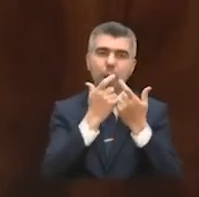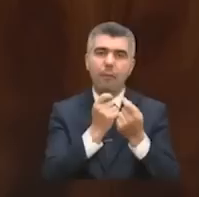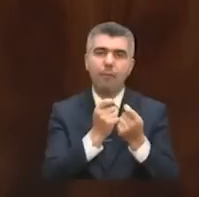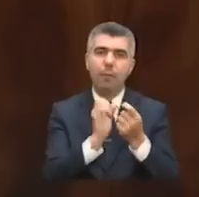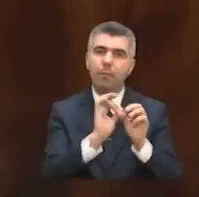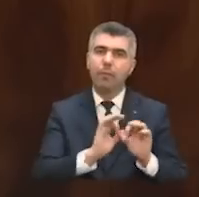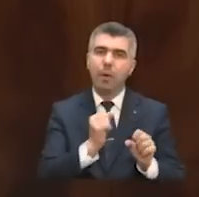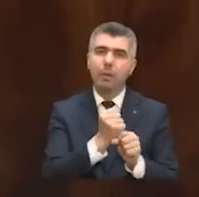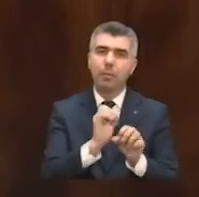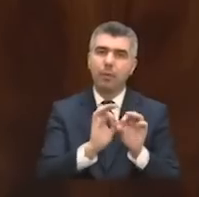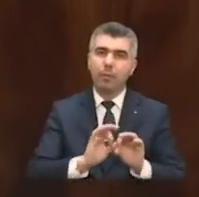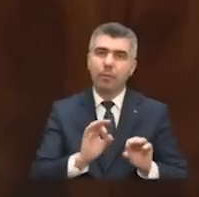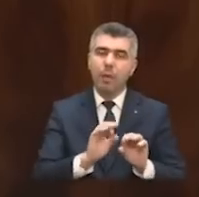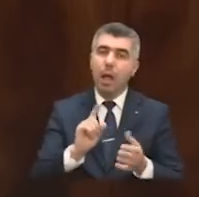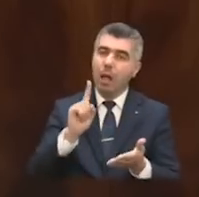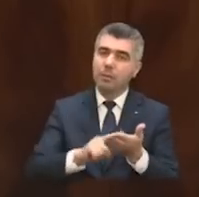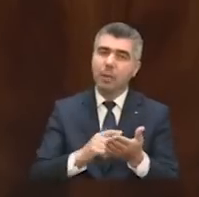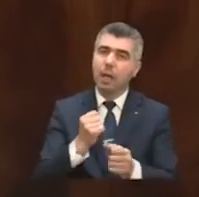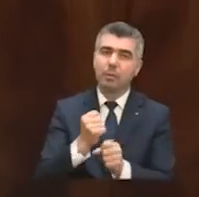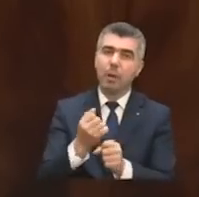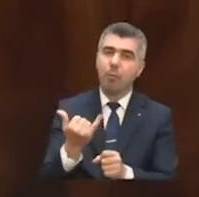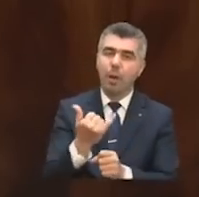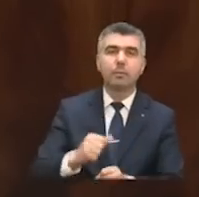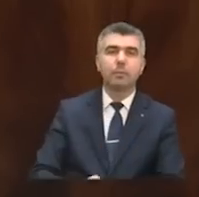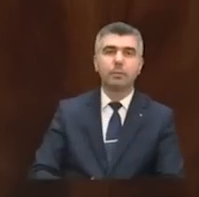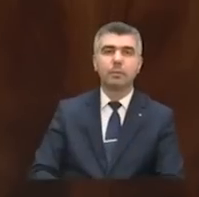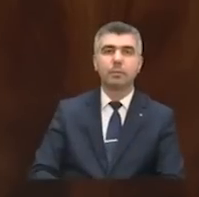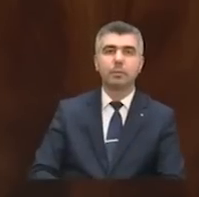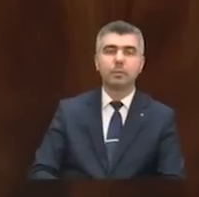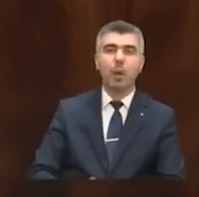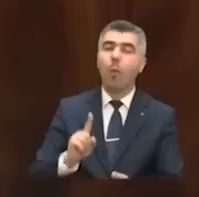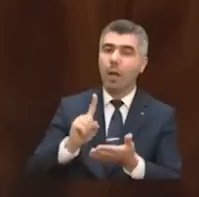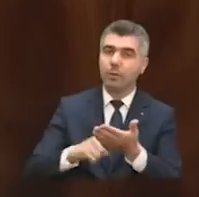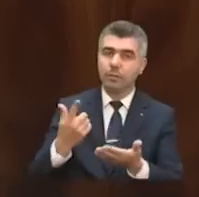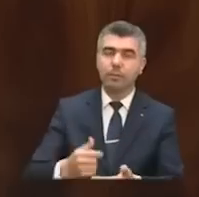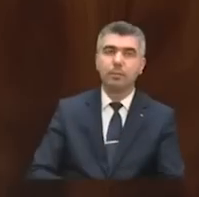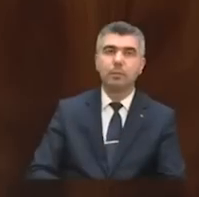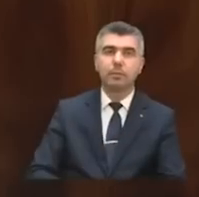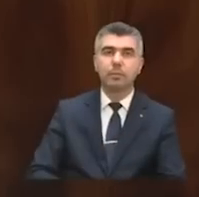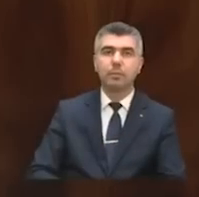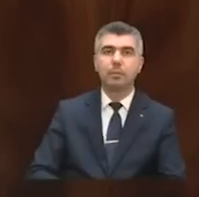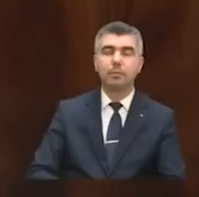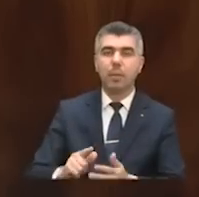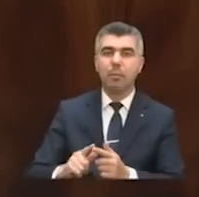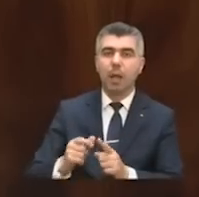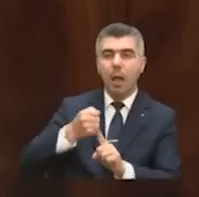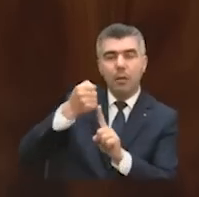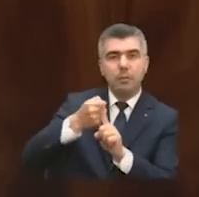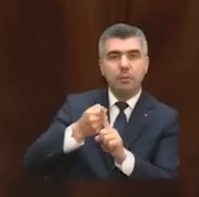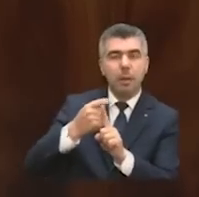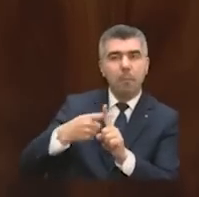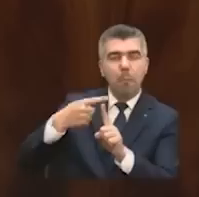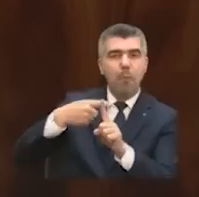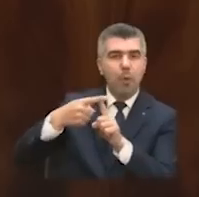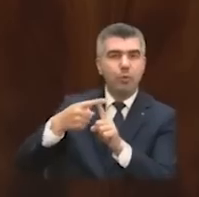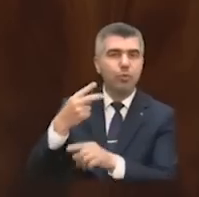والو. خصنا نديروا شي حاجه، ما يمكنش. يعني يجب هاد المضاعفه ديال الجامعات